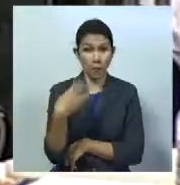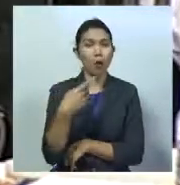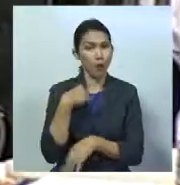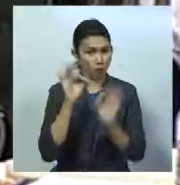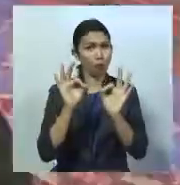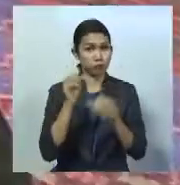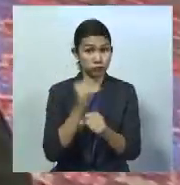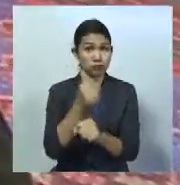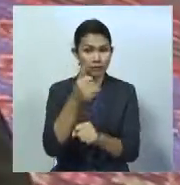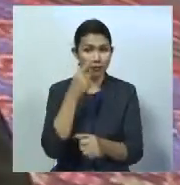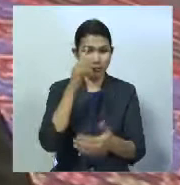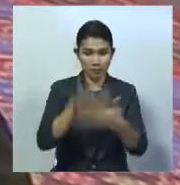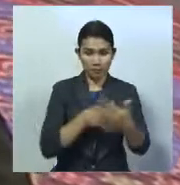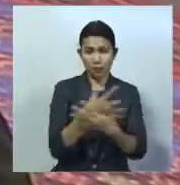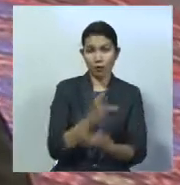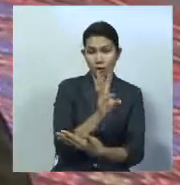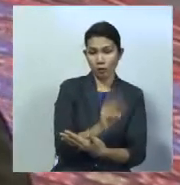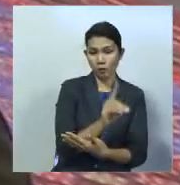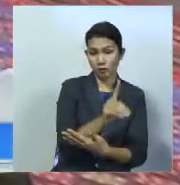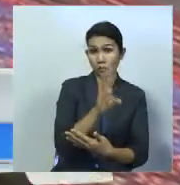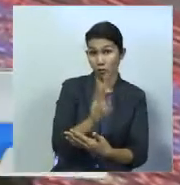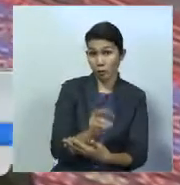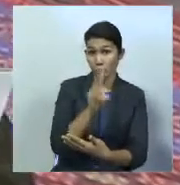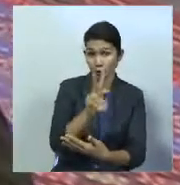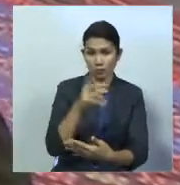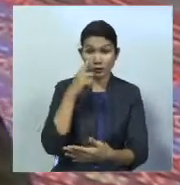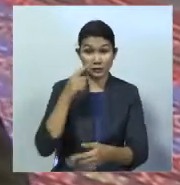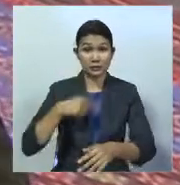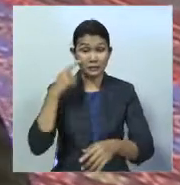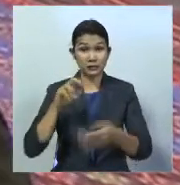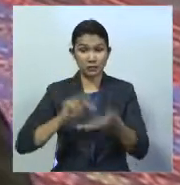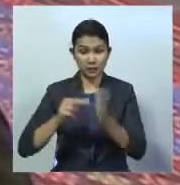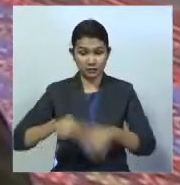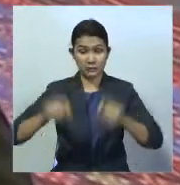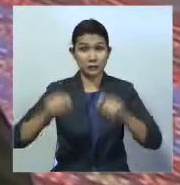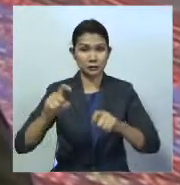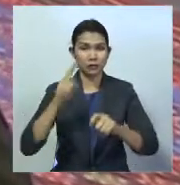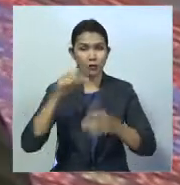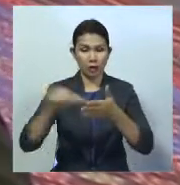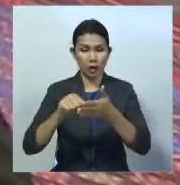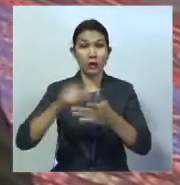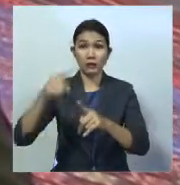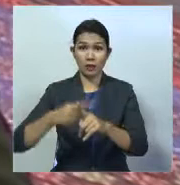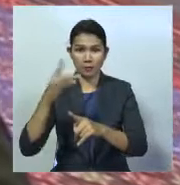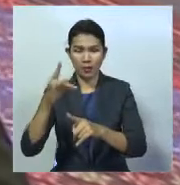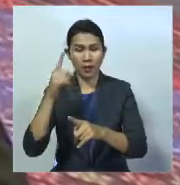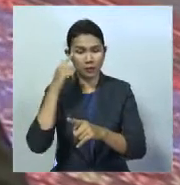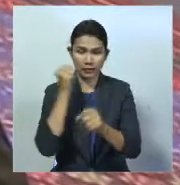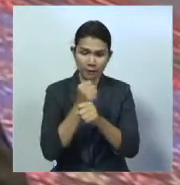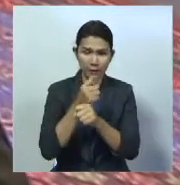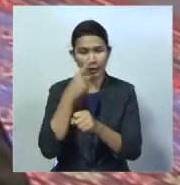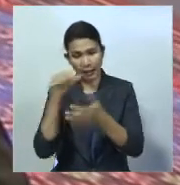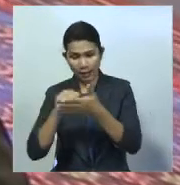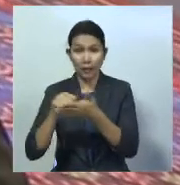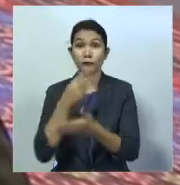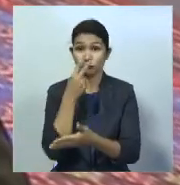แผนงานโครงการปี6162ที่มันค้างอยู่หรือทำสัญญาไม่ได้ต้องรีบปรับภายเดือนสิงหาแล้วรับเรื่องเหล่านี้เข้าไปที่จะปรับทำอะไรได้บ้าง